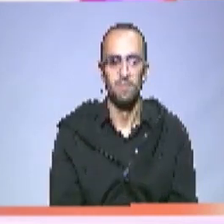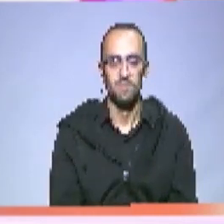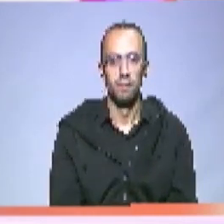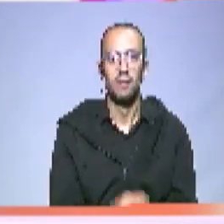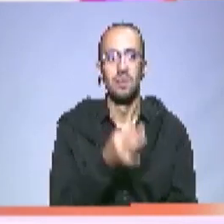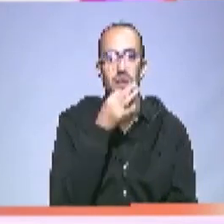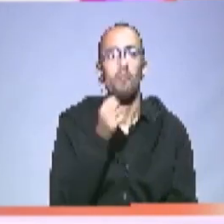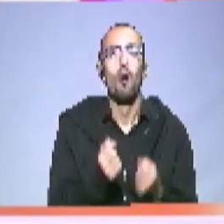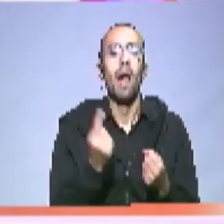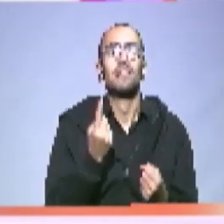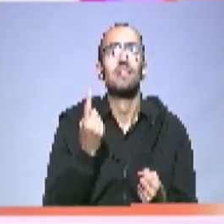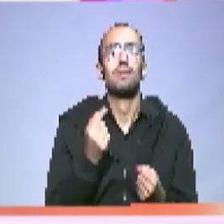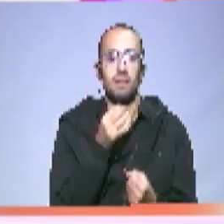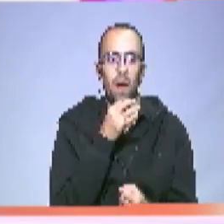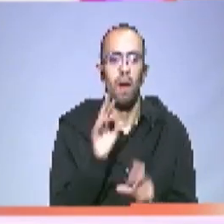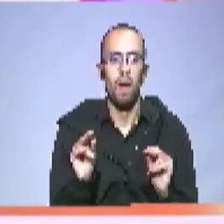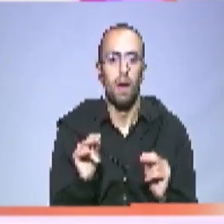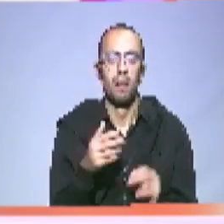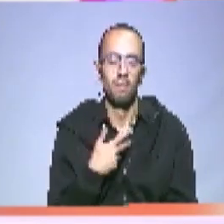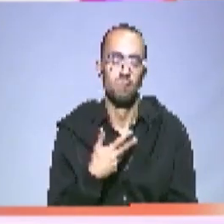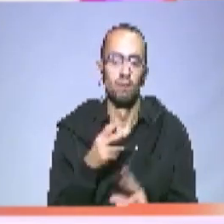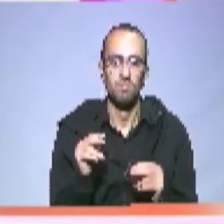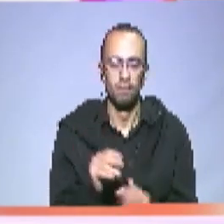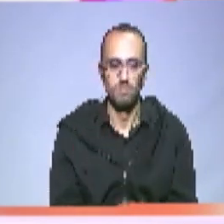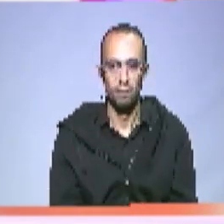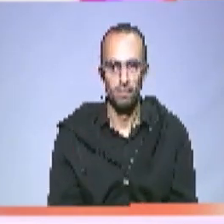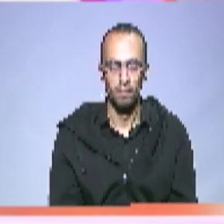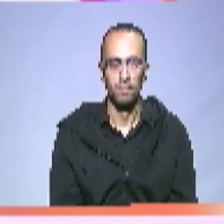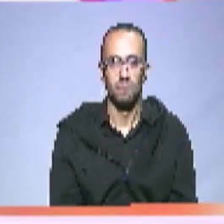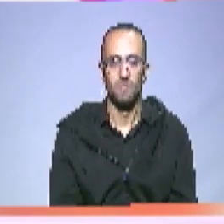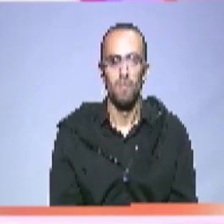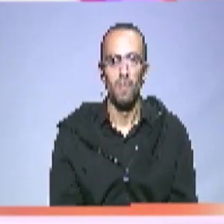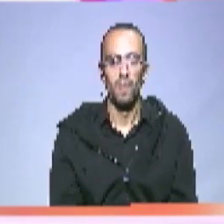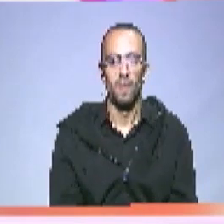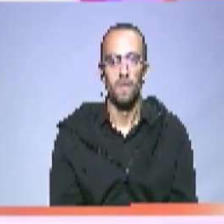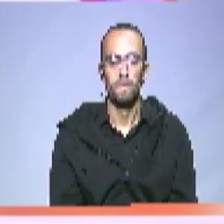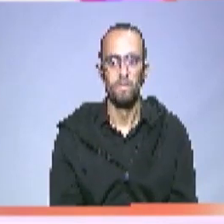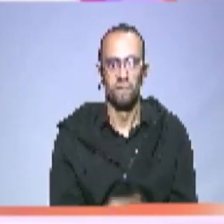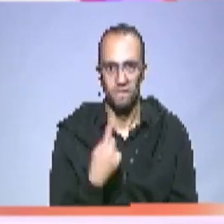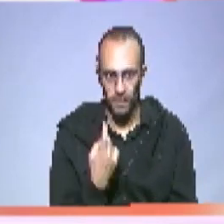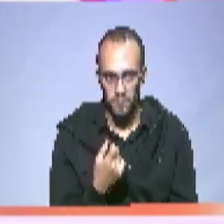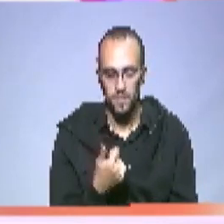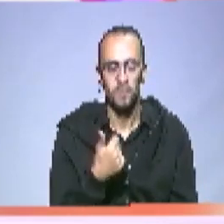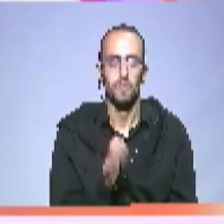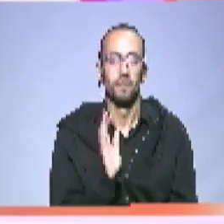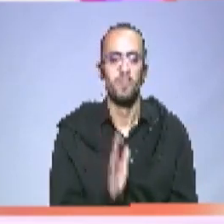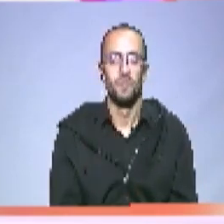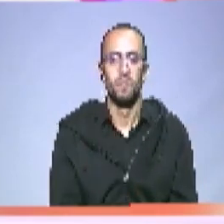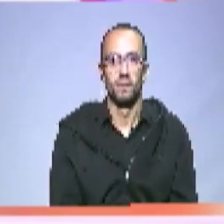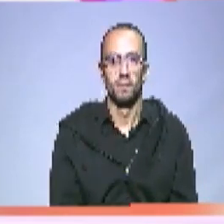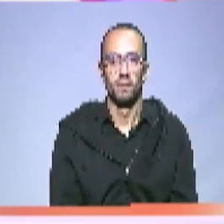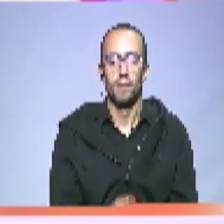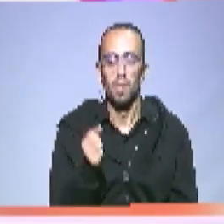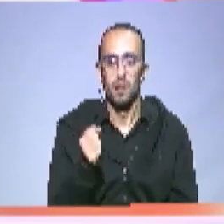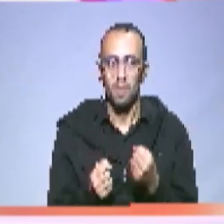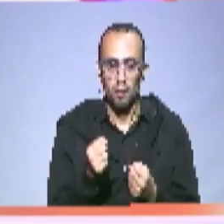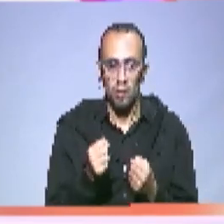الخضراء. ماشي، عشان يبقى ليها عرق زي الملوخيه الخضراء. وصلت؟ ماشي. احنا بقى ايه، بدل